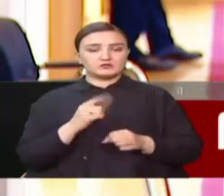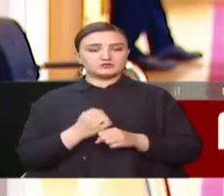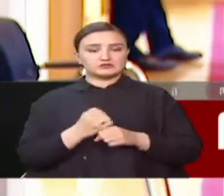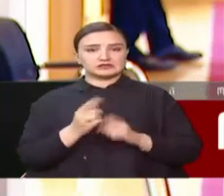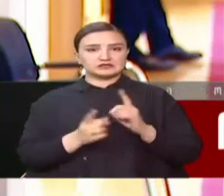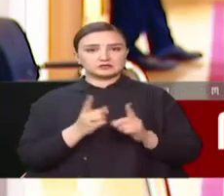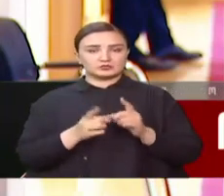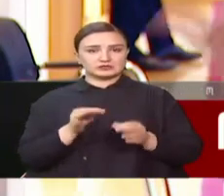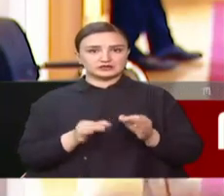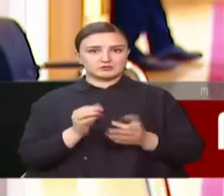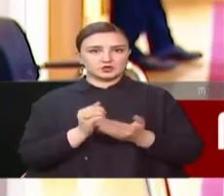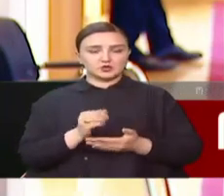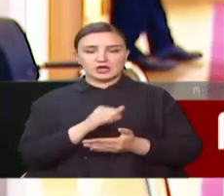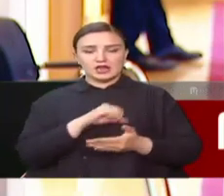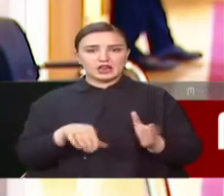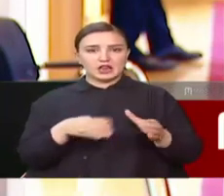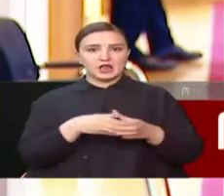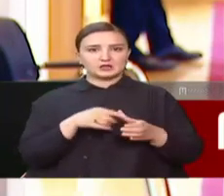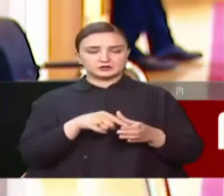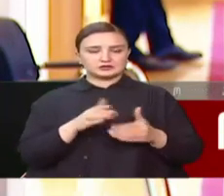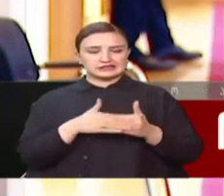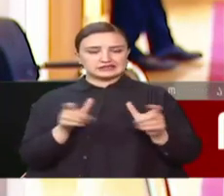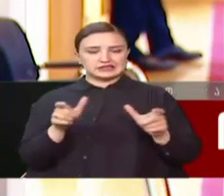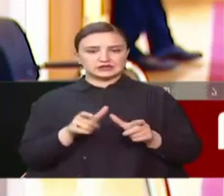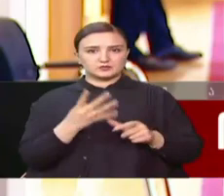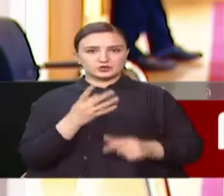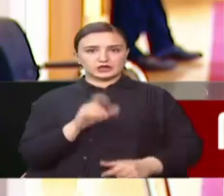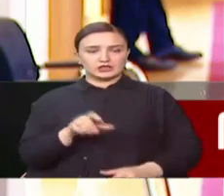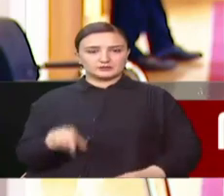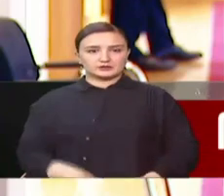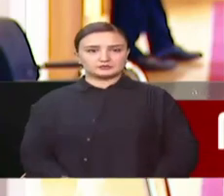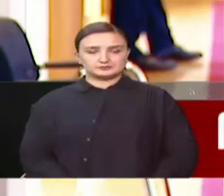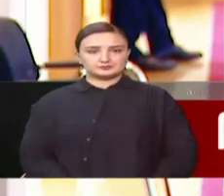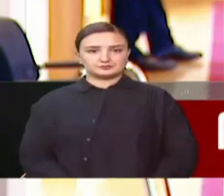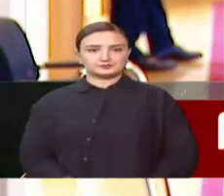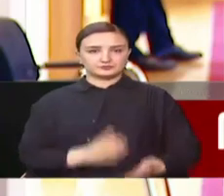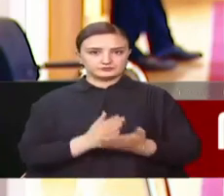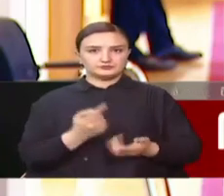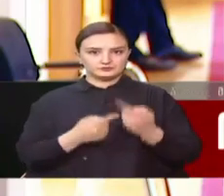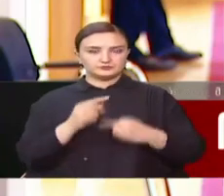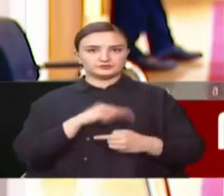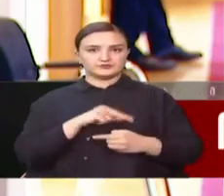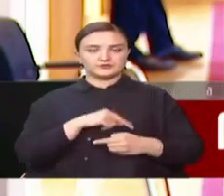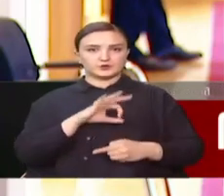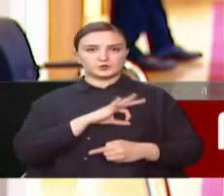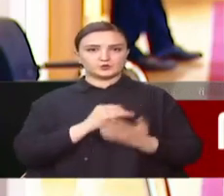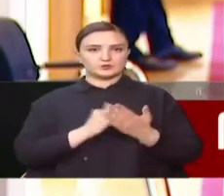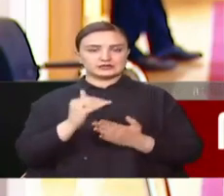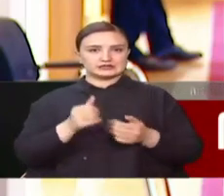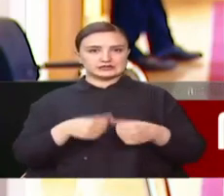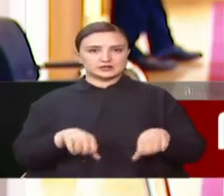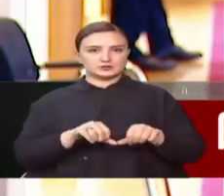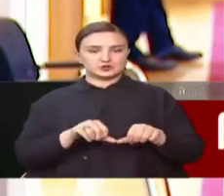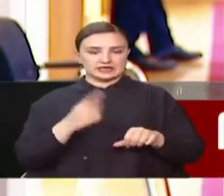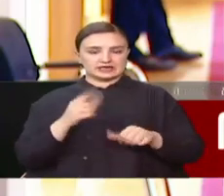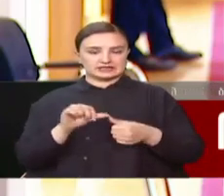сасамартлоц реформас раву хот кланс ромели та санкцире були отхи адамияни арис кула мушаоб сирстецис умакле сапчуш ай эсэти ну